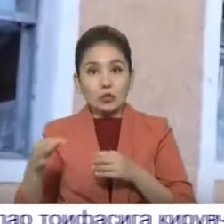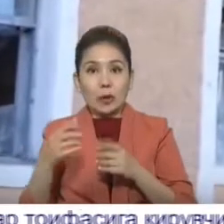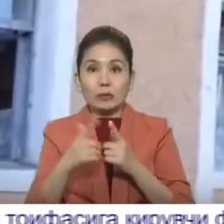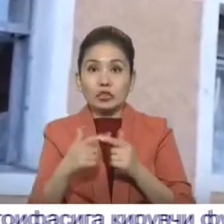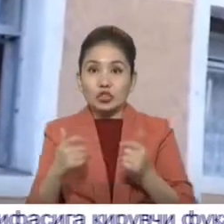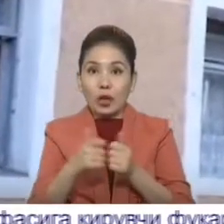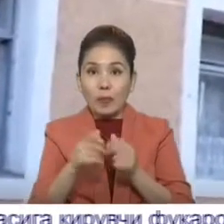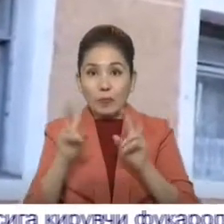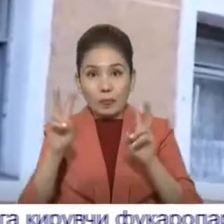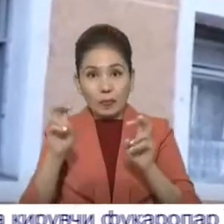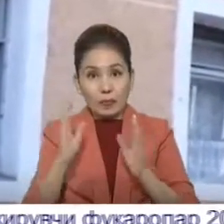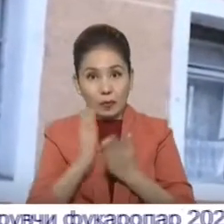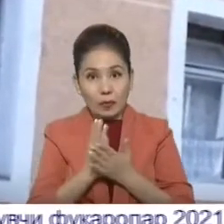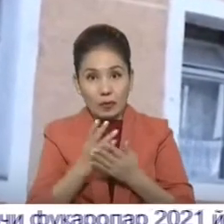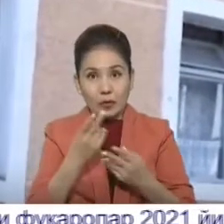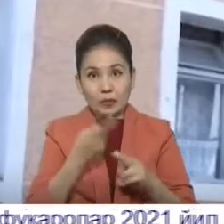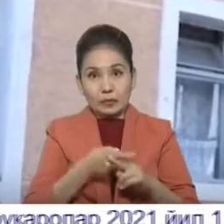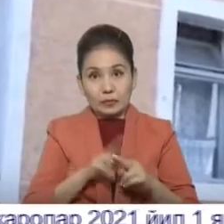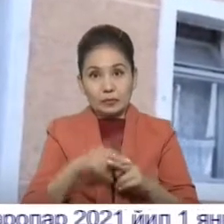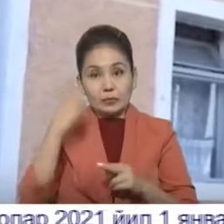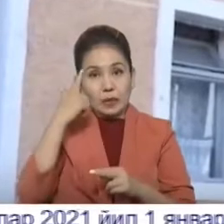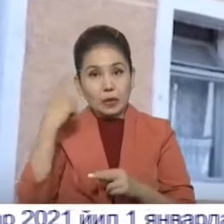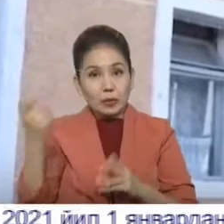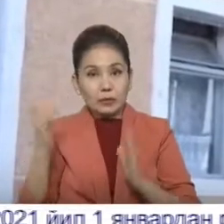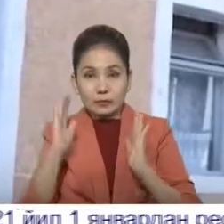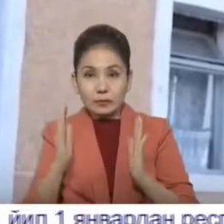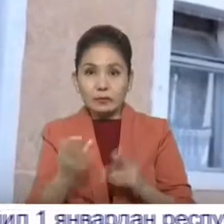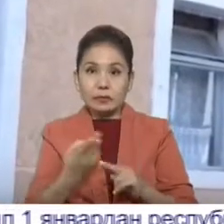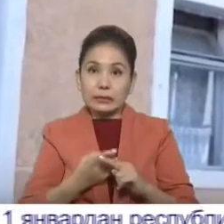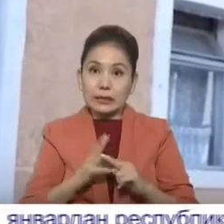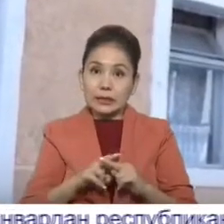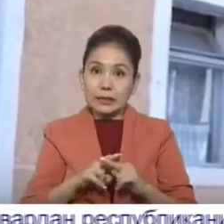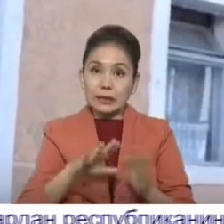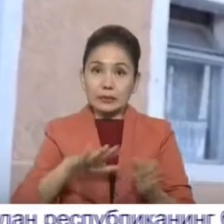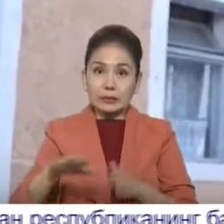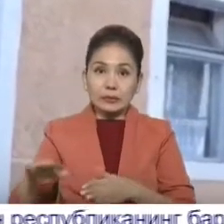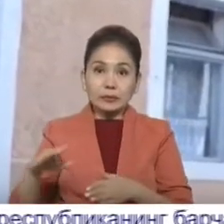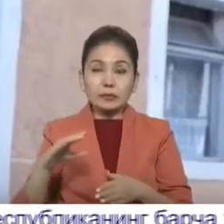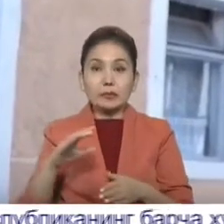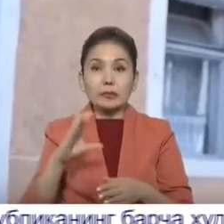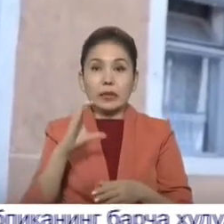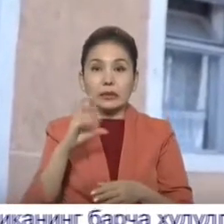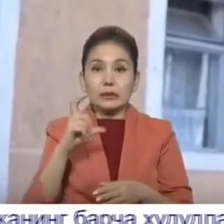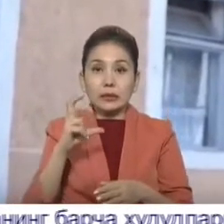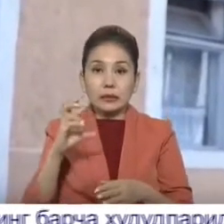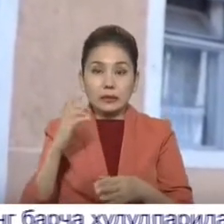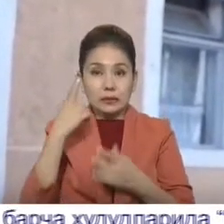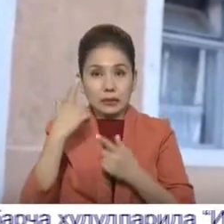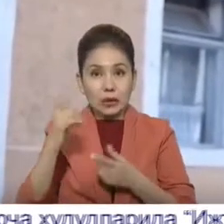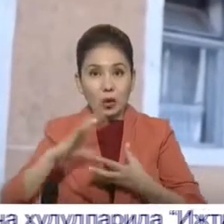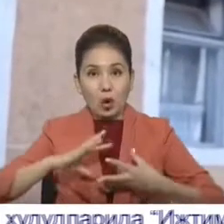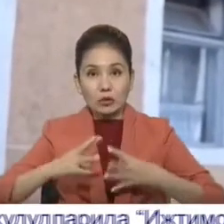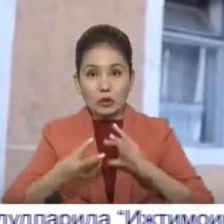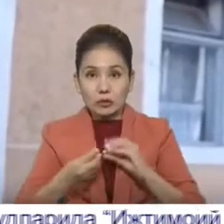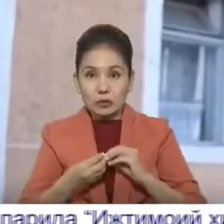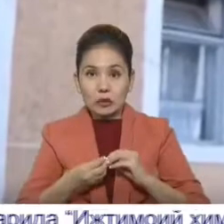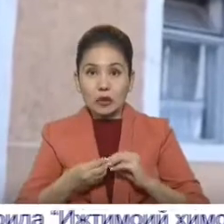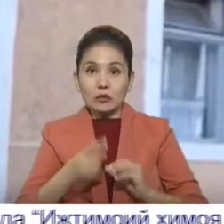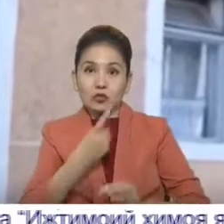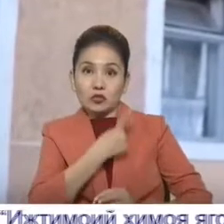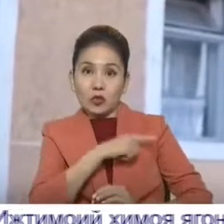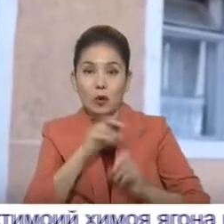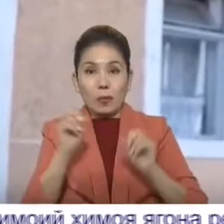shu shtabga beriladi ma'lumoti, keyin SESga beriladi. Ularning xulosasiga qarab